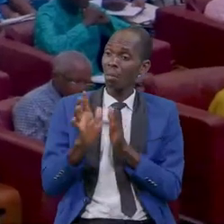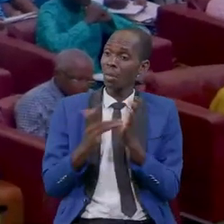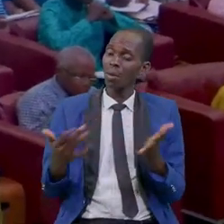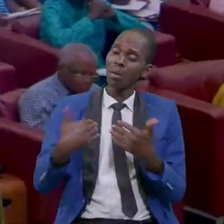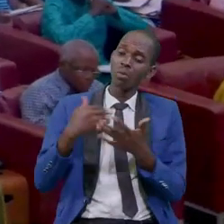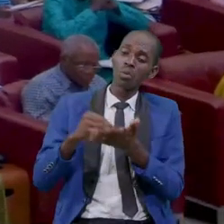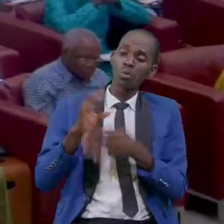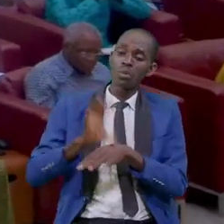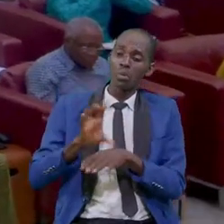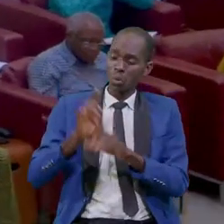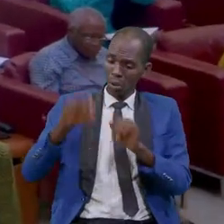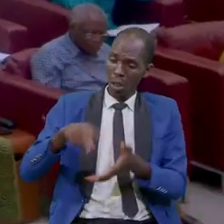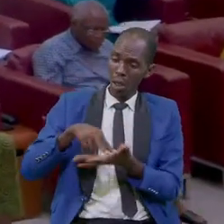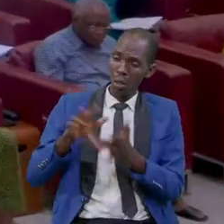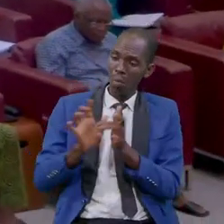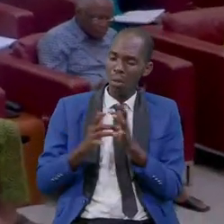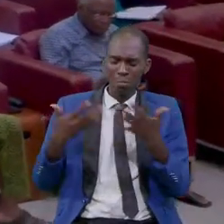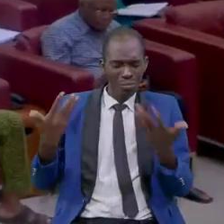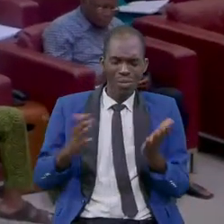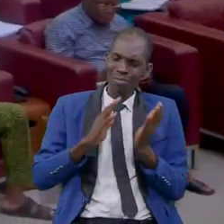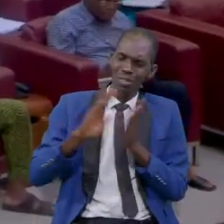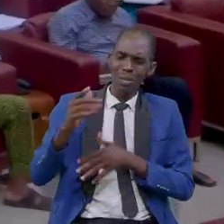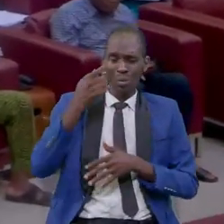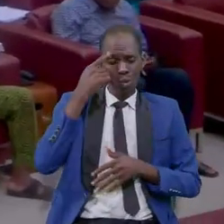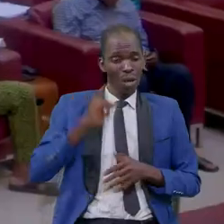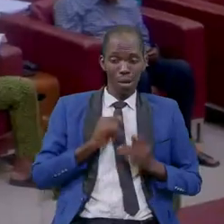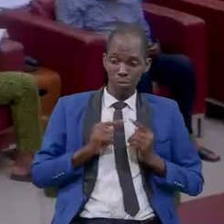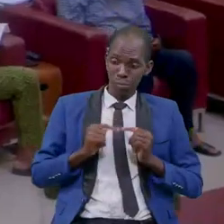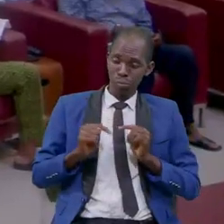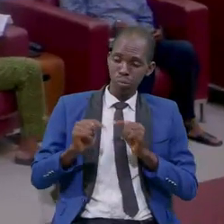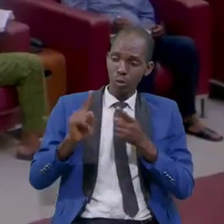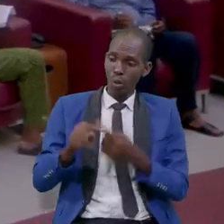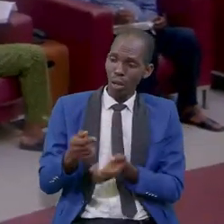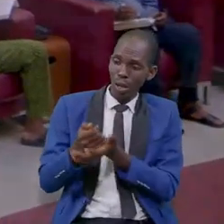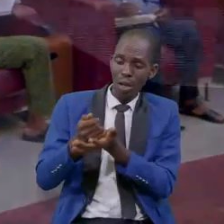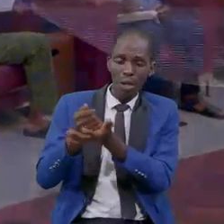peuvent s'apprêter eux-mêmes. Après tout, plus je cours après eux, plus